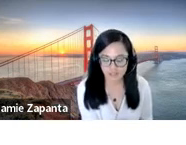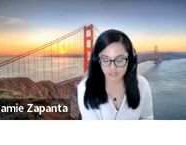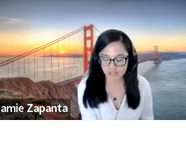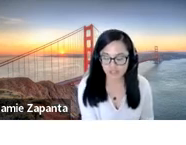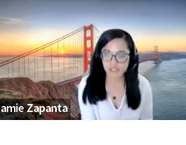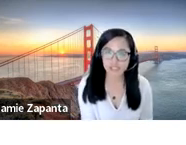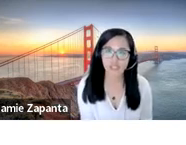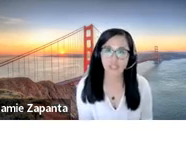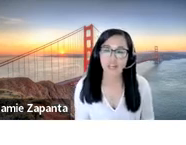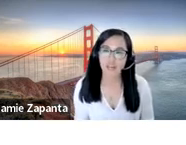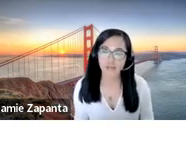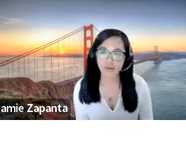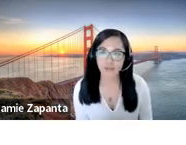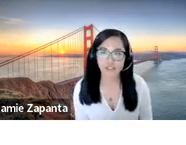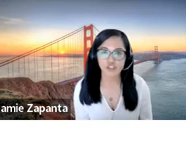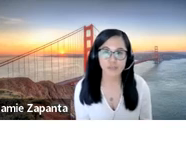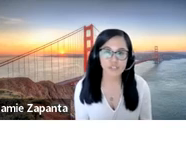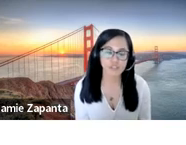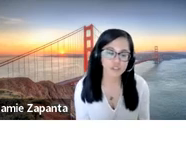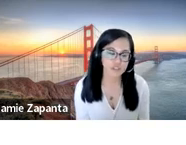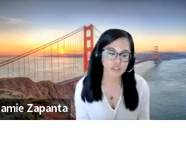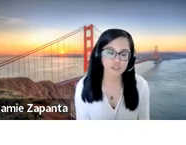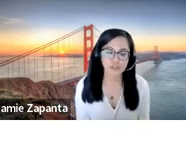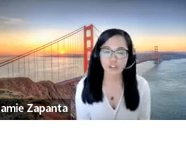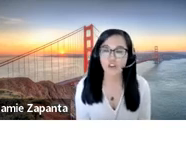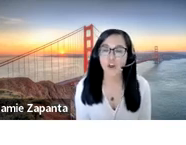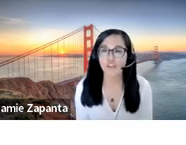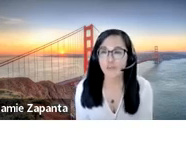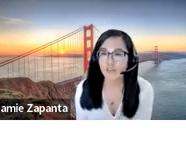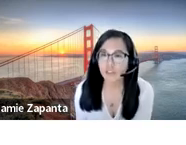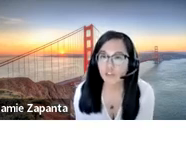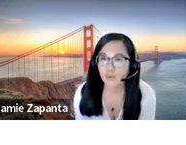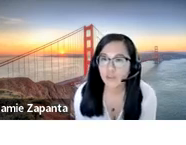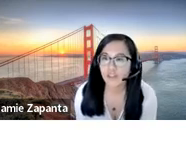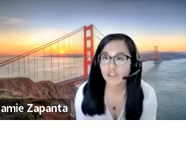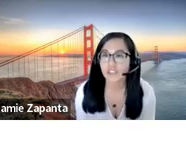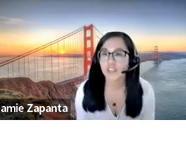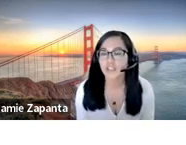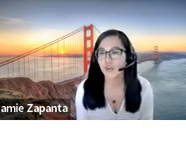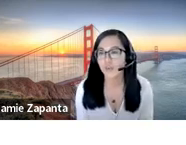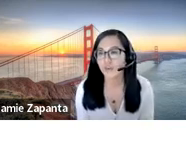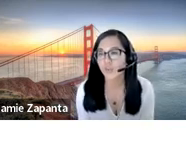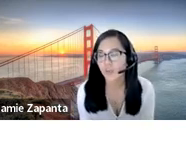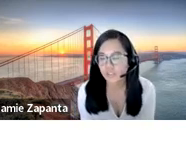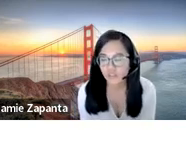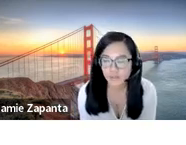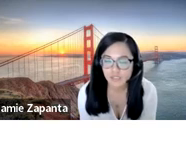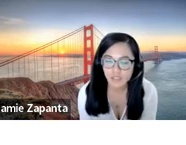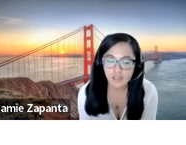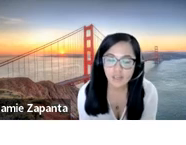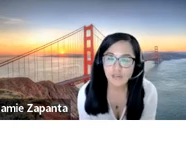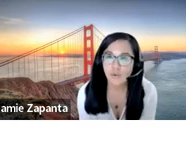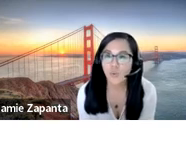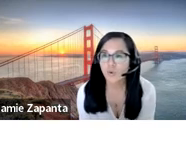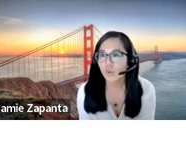community and this is the America's job centers of California, formerly known as the career one stops.